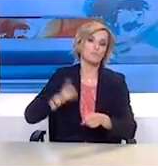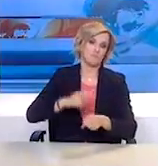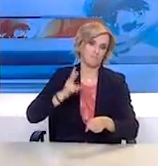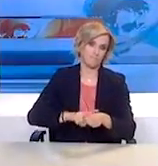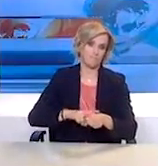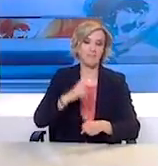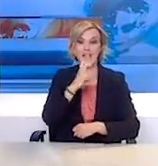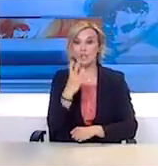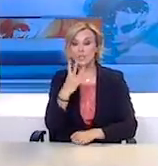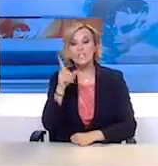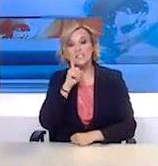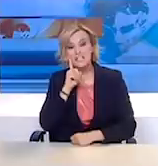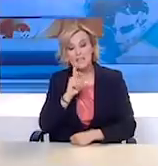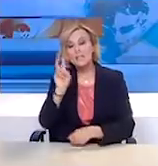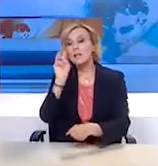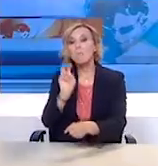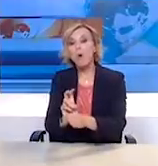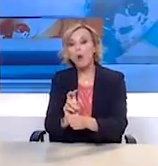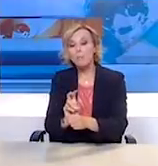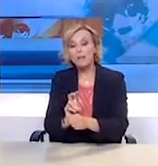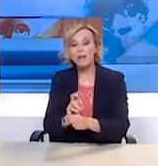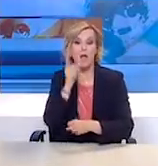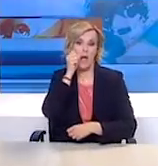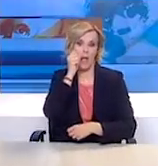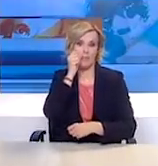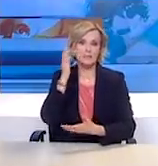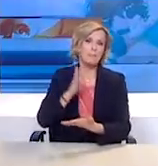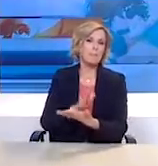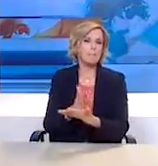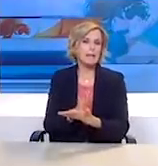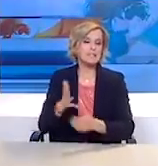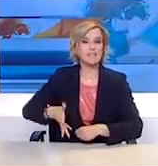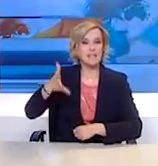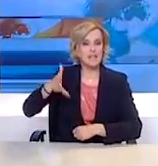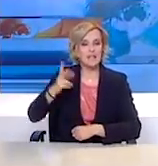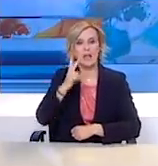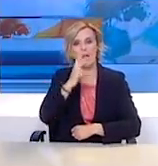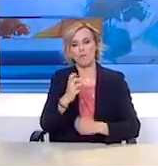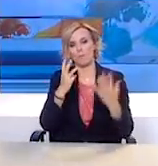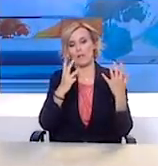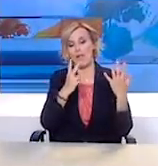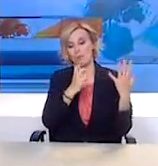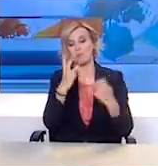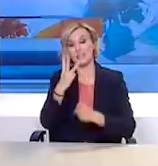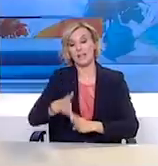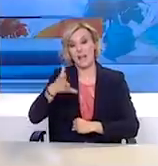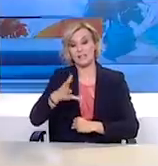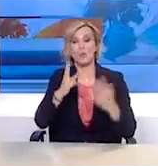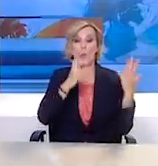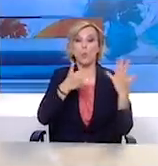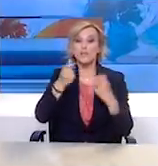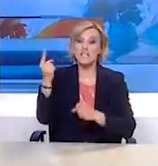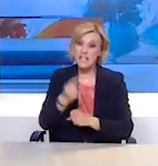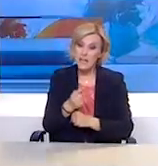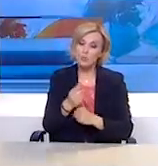23 είναι γυναίκες και οι υπόλοιποι άνδρες. Η διάμεση ηλικία των θανών των συμπολιτών μας ήταν τα 73 έτη και το 86% είχε κάποιο